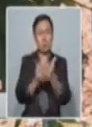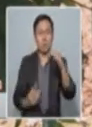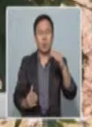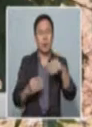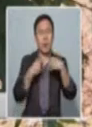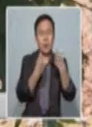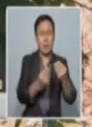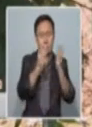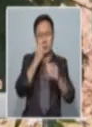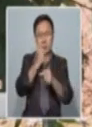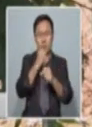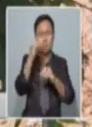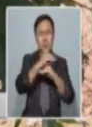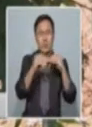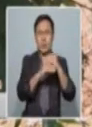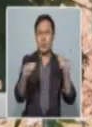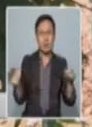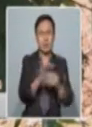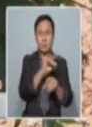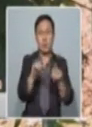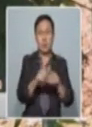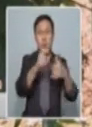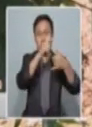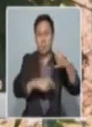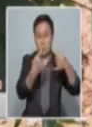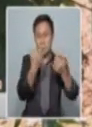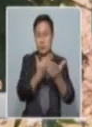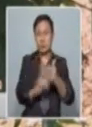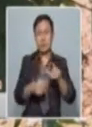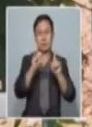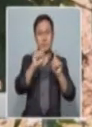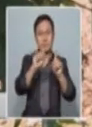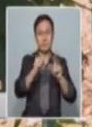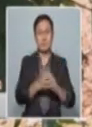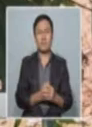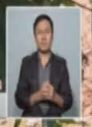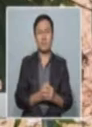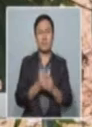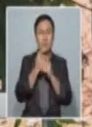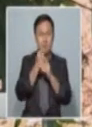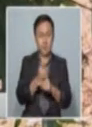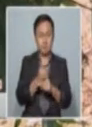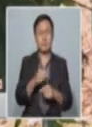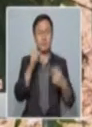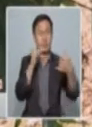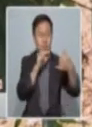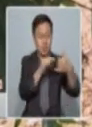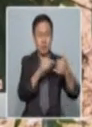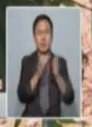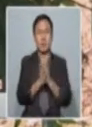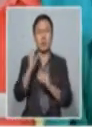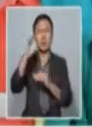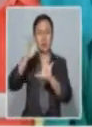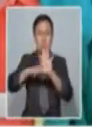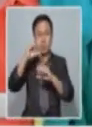ให้กับเกษตรกรที่เข้าร่วมโครงการนะครับรายละไม่เกิน 100,000 บาทนะครับซึ่งคุณอนุชิตเนี่ยก็ได้เข้าร่วมโคร